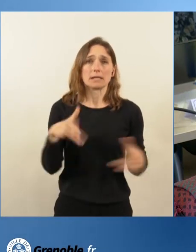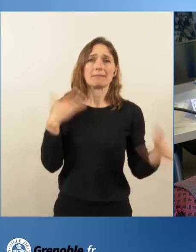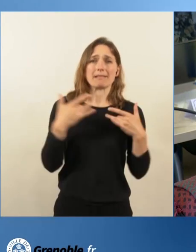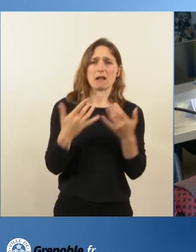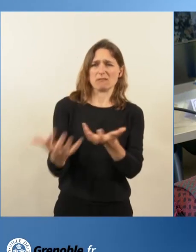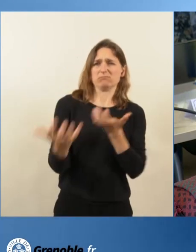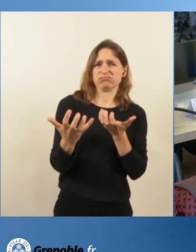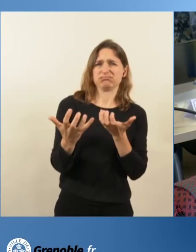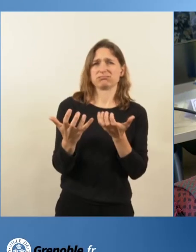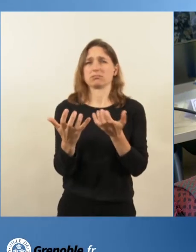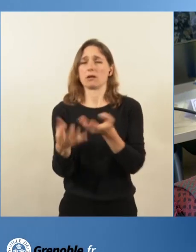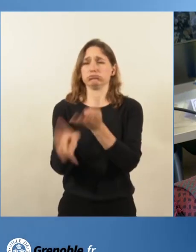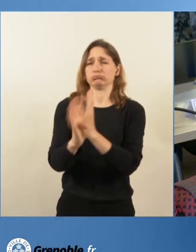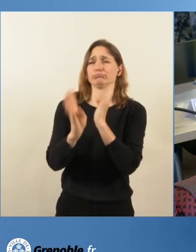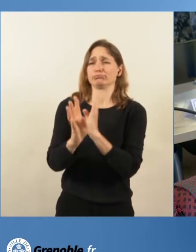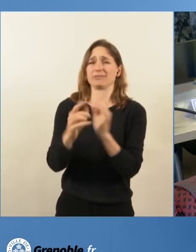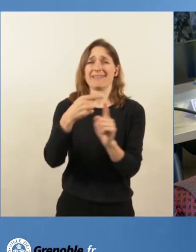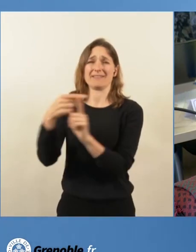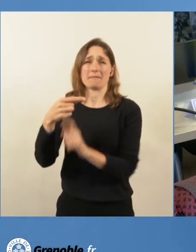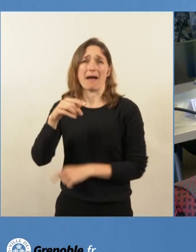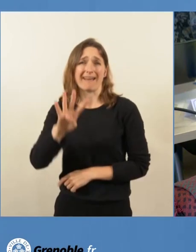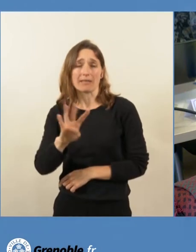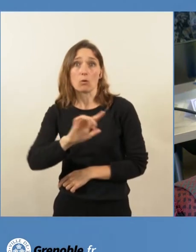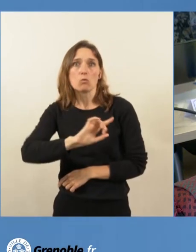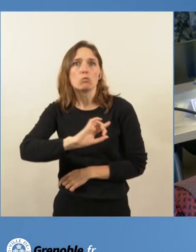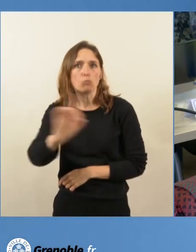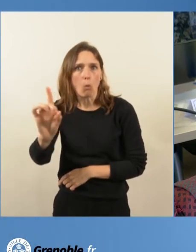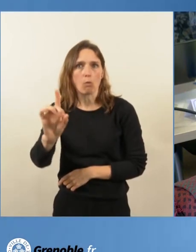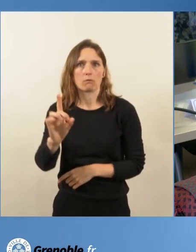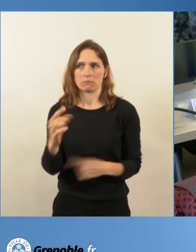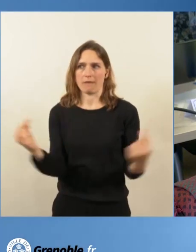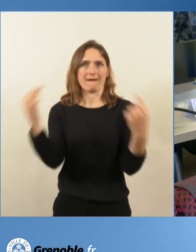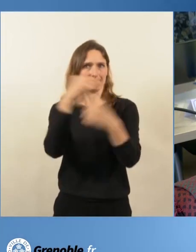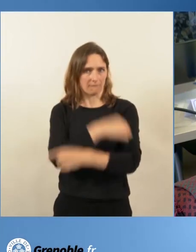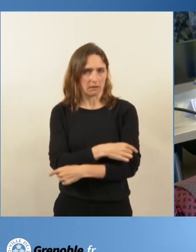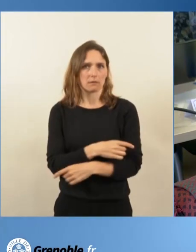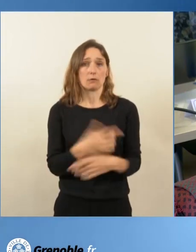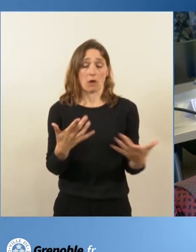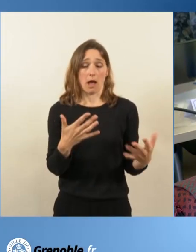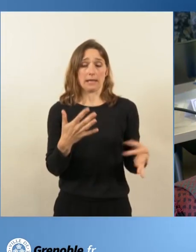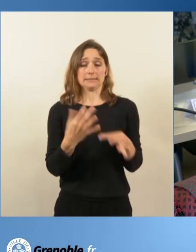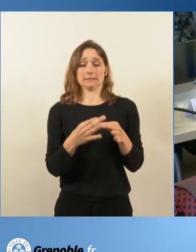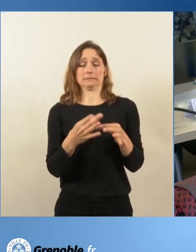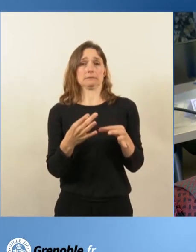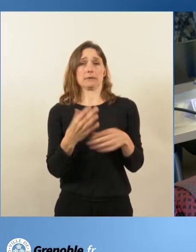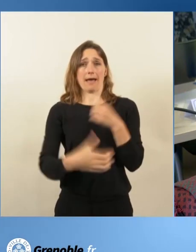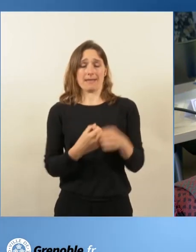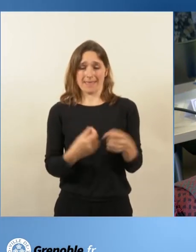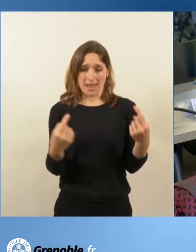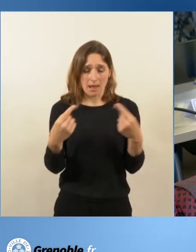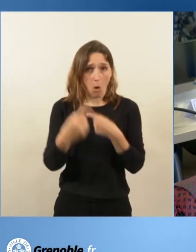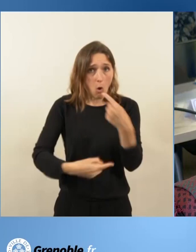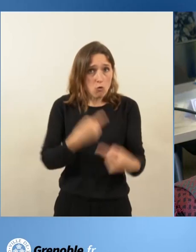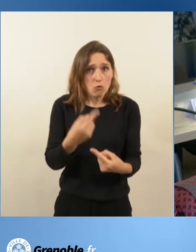qu'il y a ben non non non non non le taux de remplissage des de la saison qui est en train de se chlore est plutôt